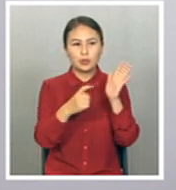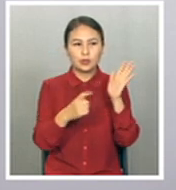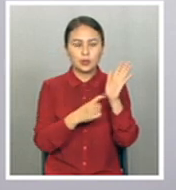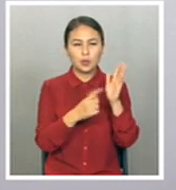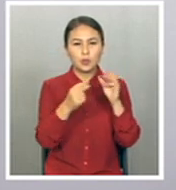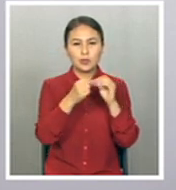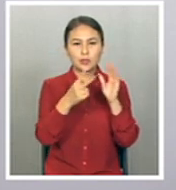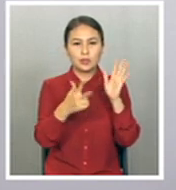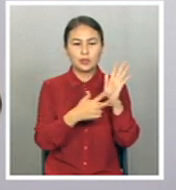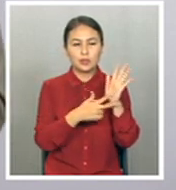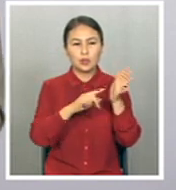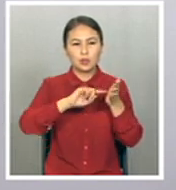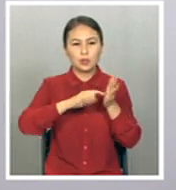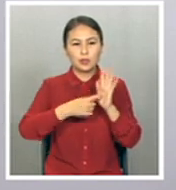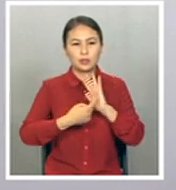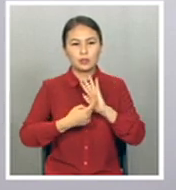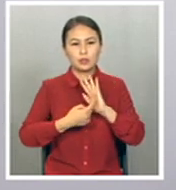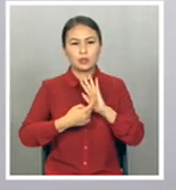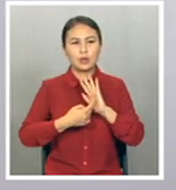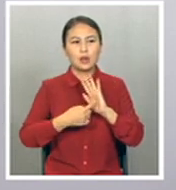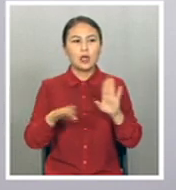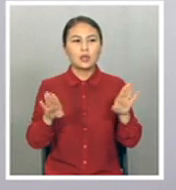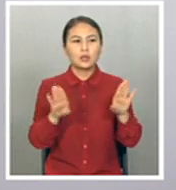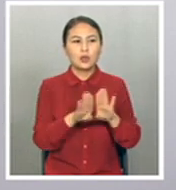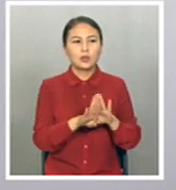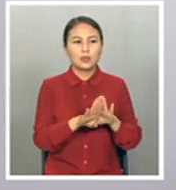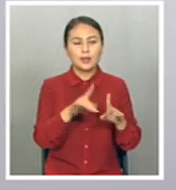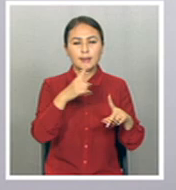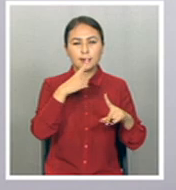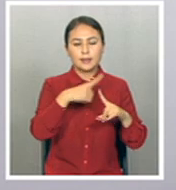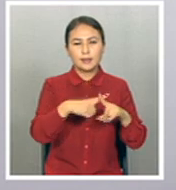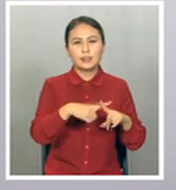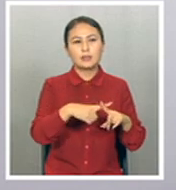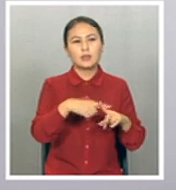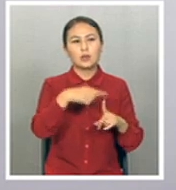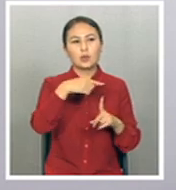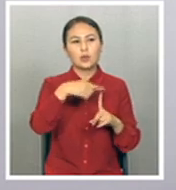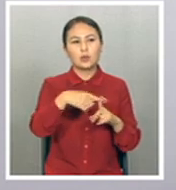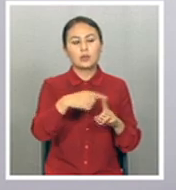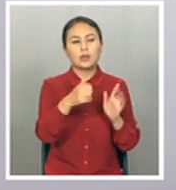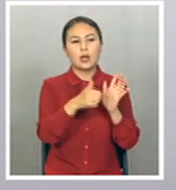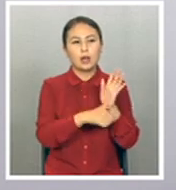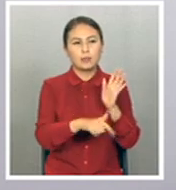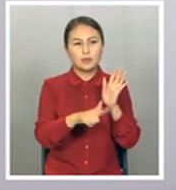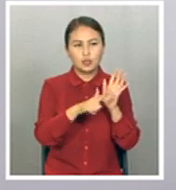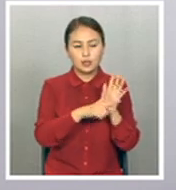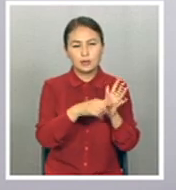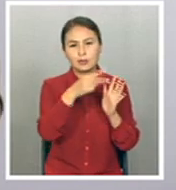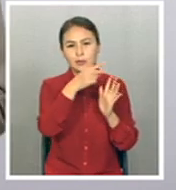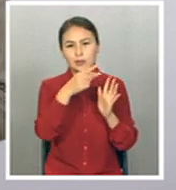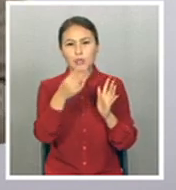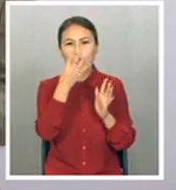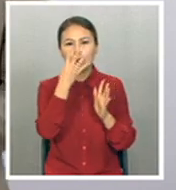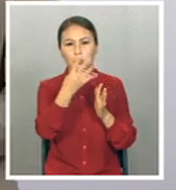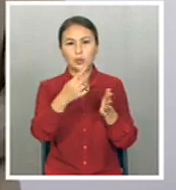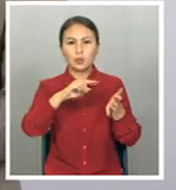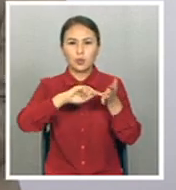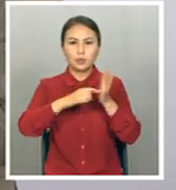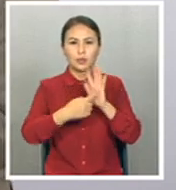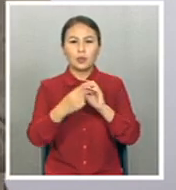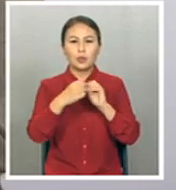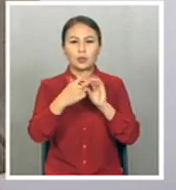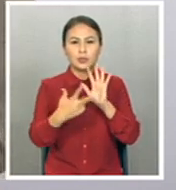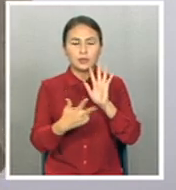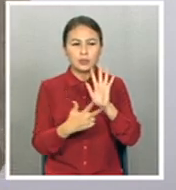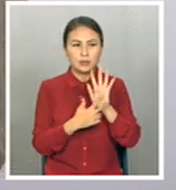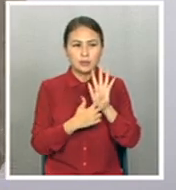18-ге көбейтеміз. Сонда x пен 67-нің қосындысы 4 пен 18-дің көбейтіндісіне тең болады.